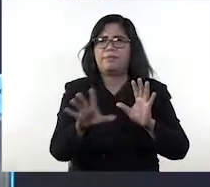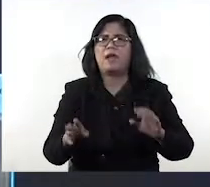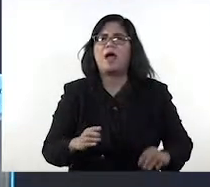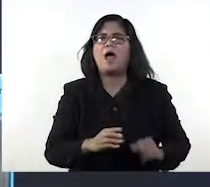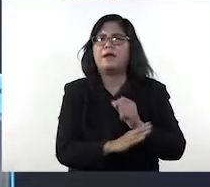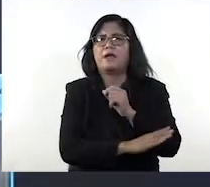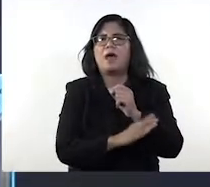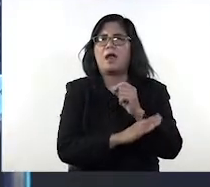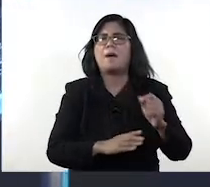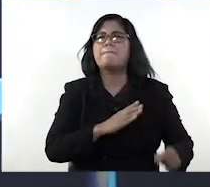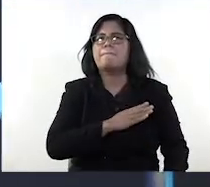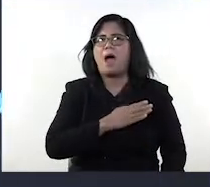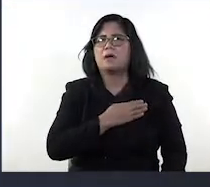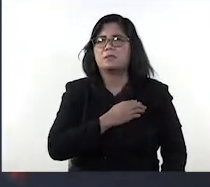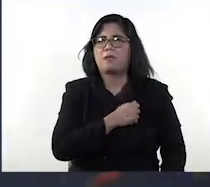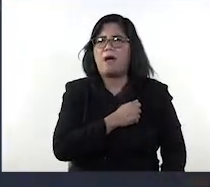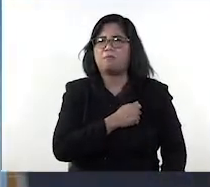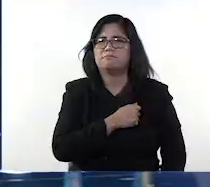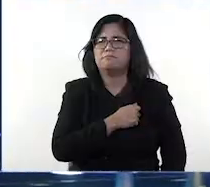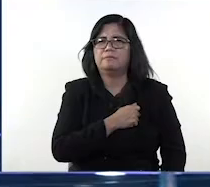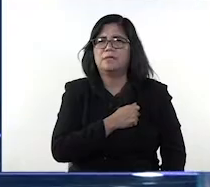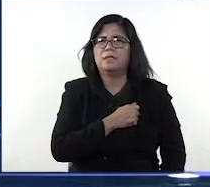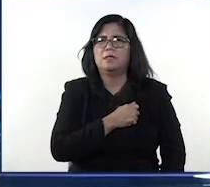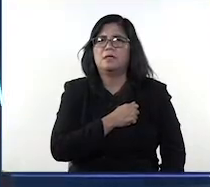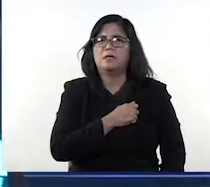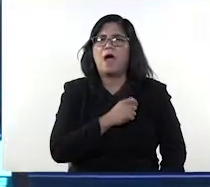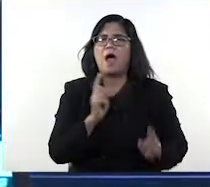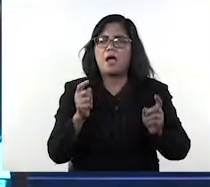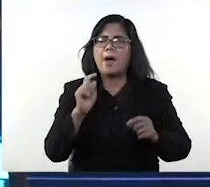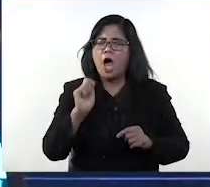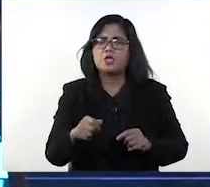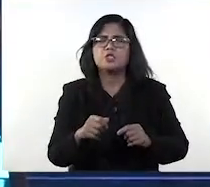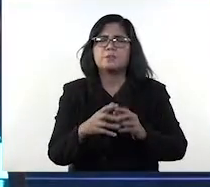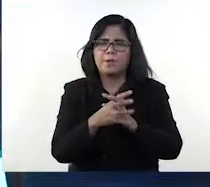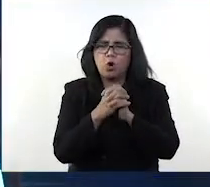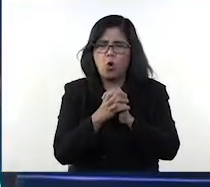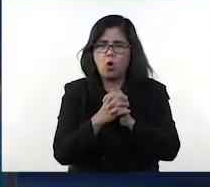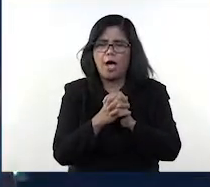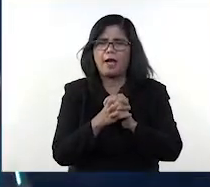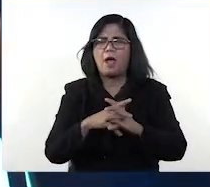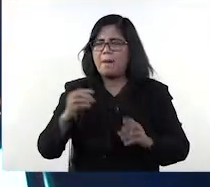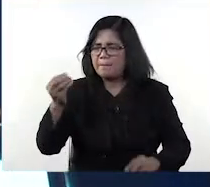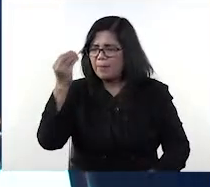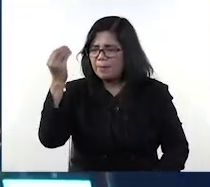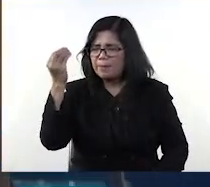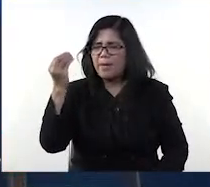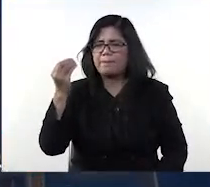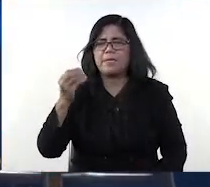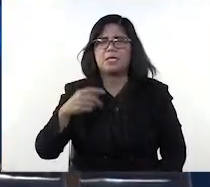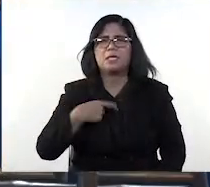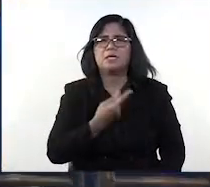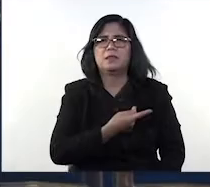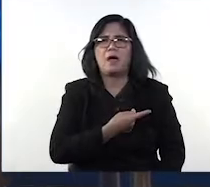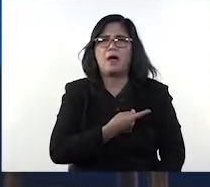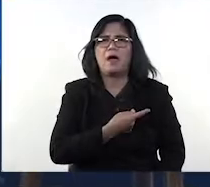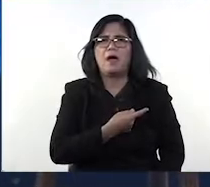Hai agama harus menjadi saat dimana kita mendoakan bangsa negara kita pemimpin-pemimpin kita sebagai